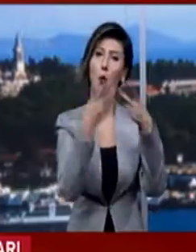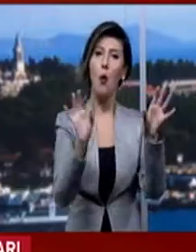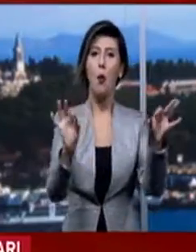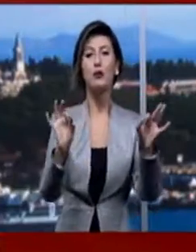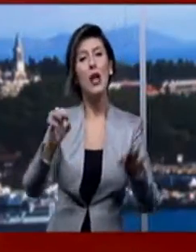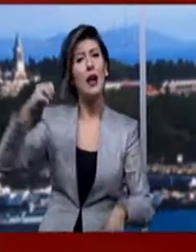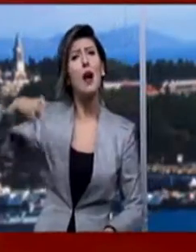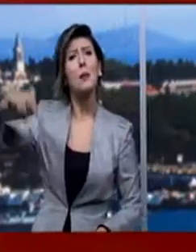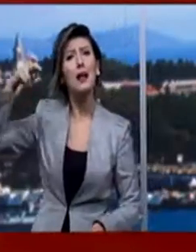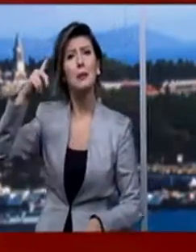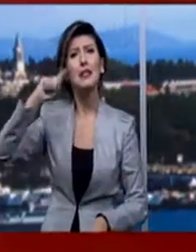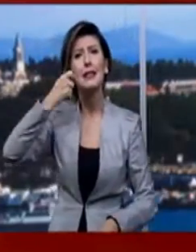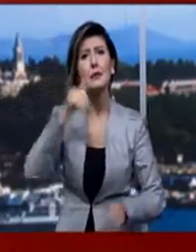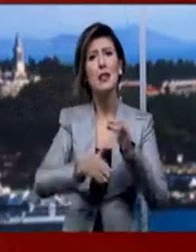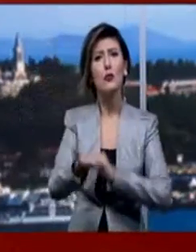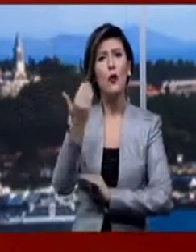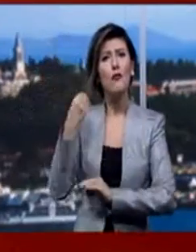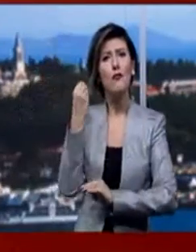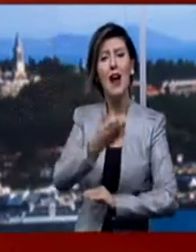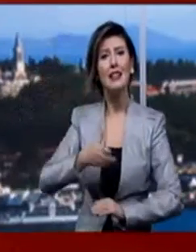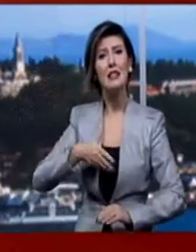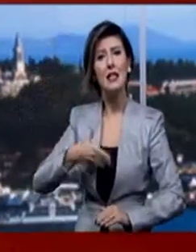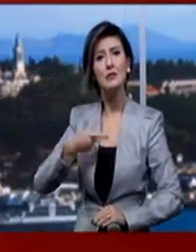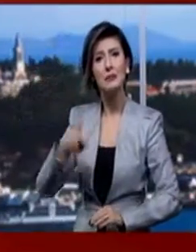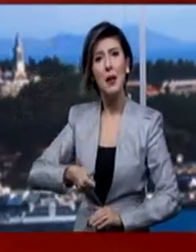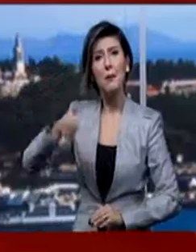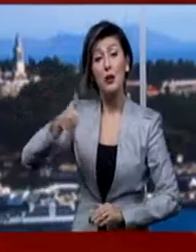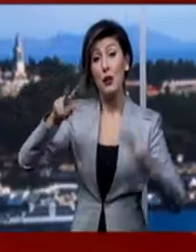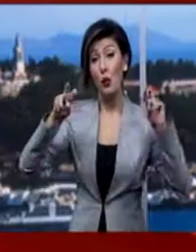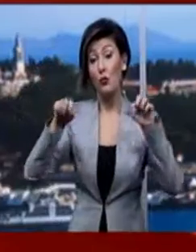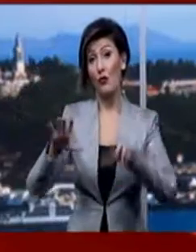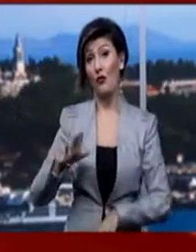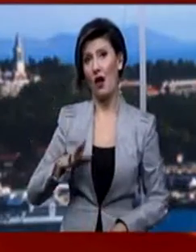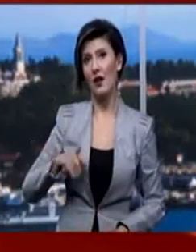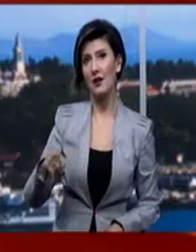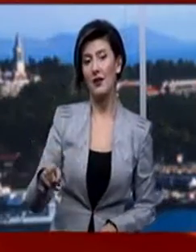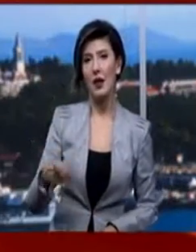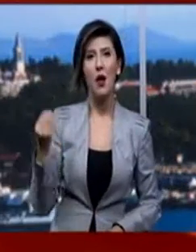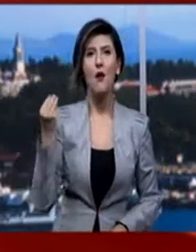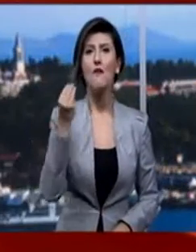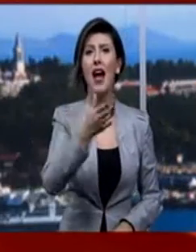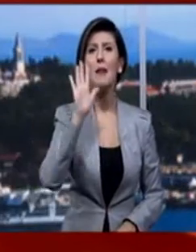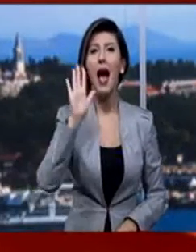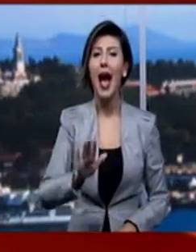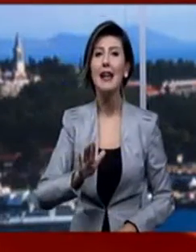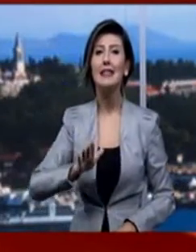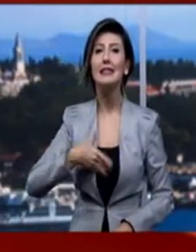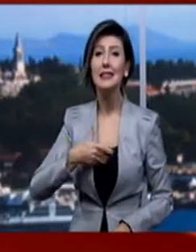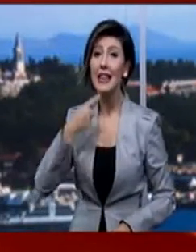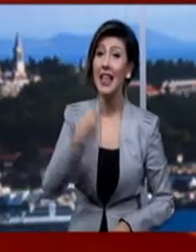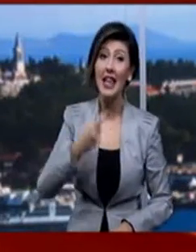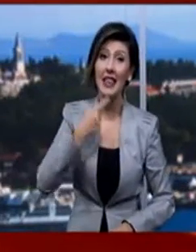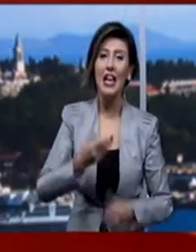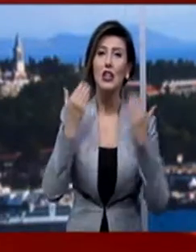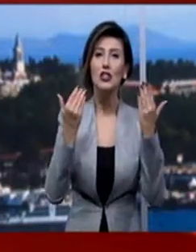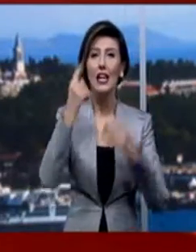AK Parti'nin 1 Kasım seçimleri öncesinde verdiği taahhütler de başbakanın gündemindeydi. Verdiğimiz her vaadi inşallah ilk